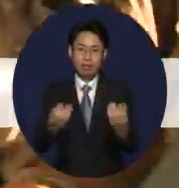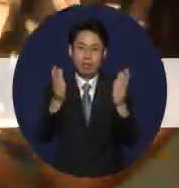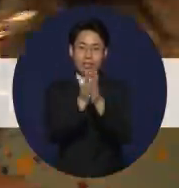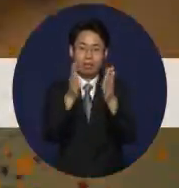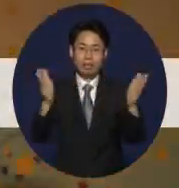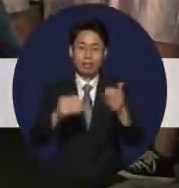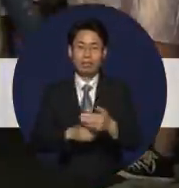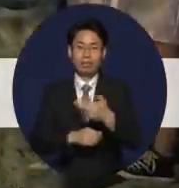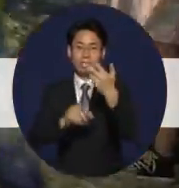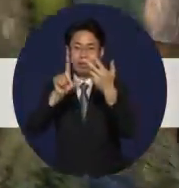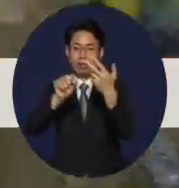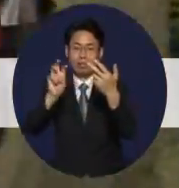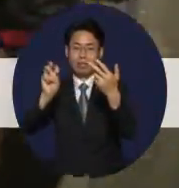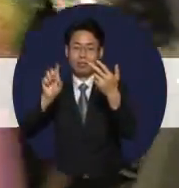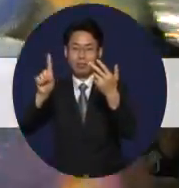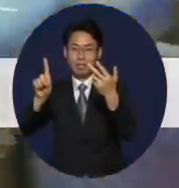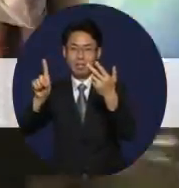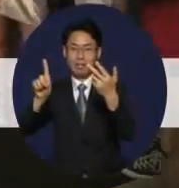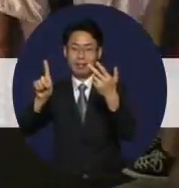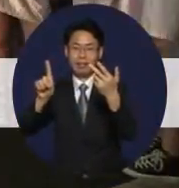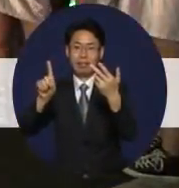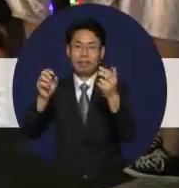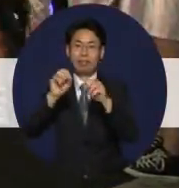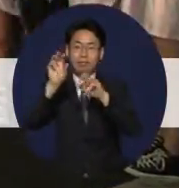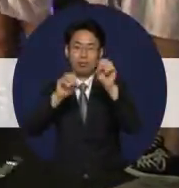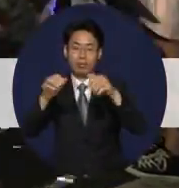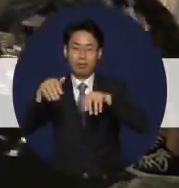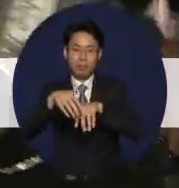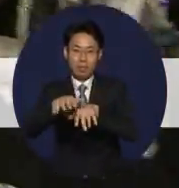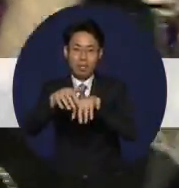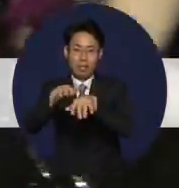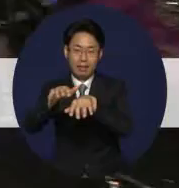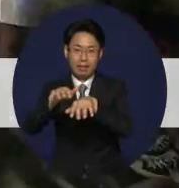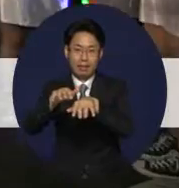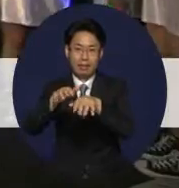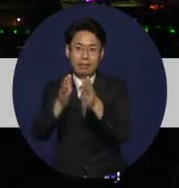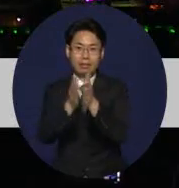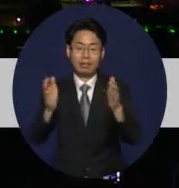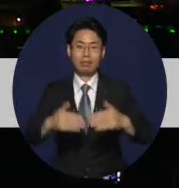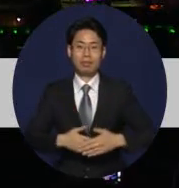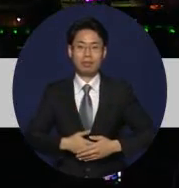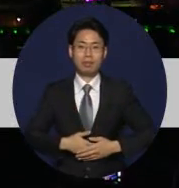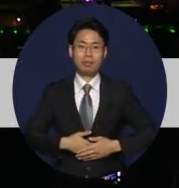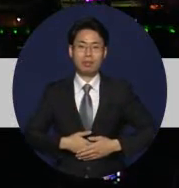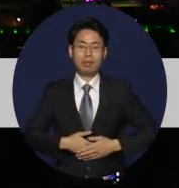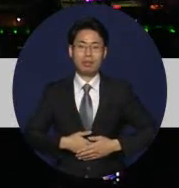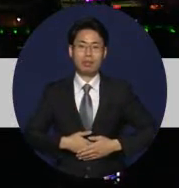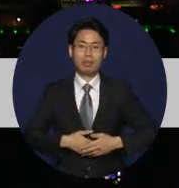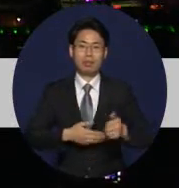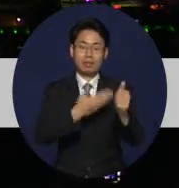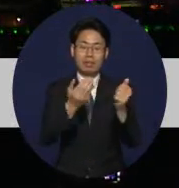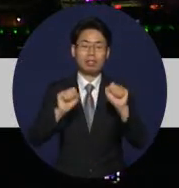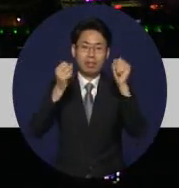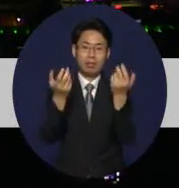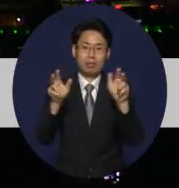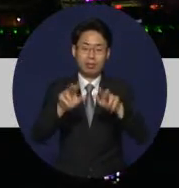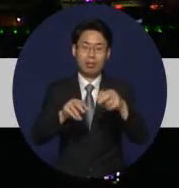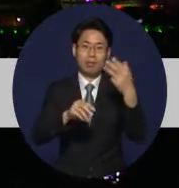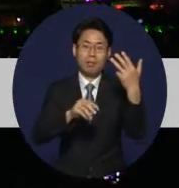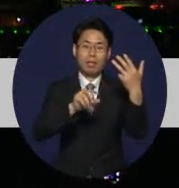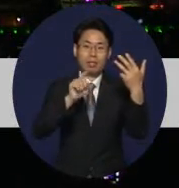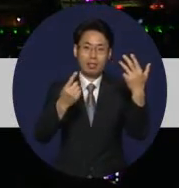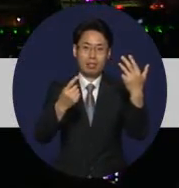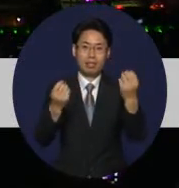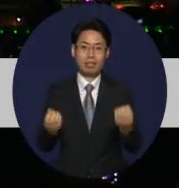페스티벌이 시작되고 7월 31일에는 불빛 퍼레이드가 진행됩니다. 형산강 체육공원에서 펼쳐지는 8월 1일